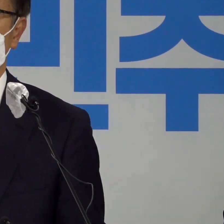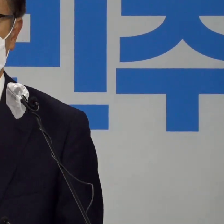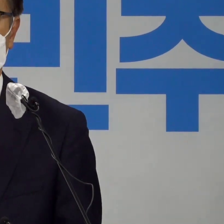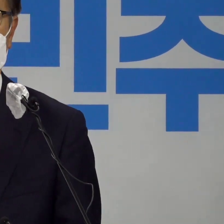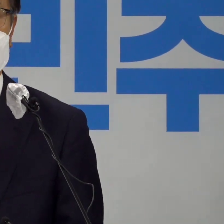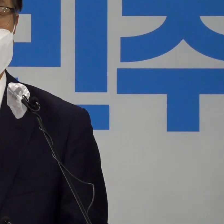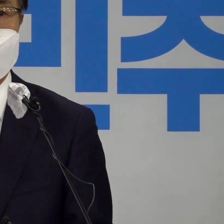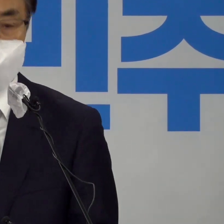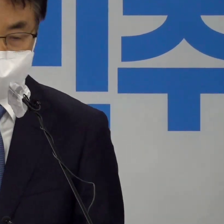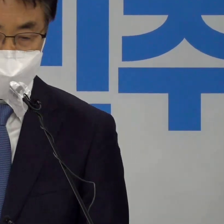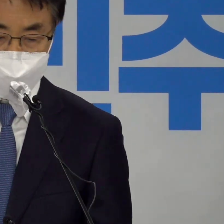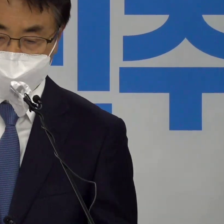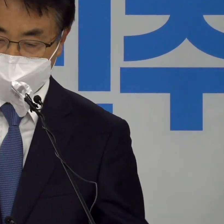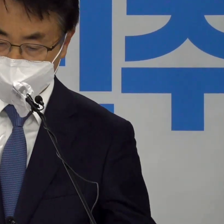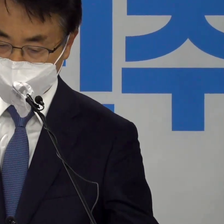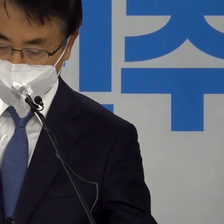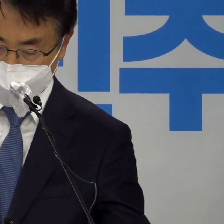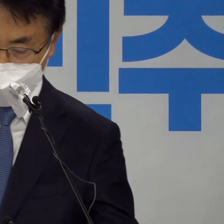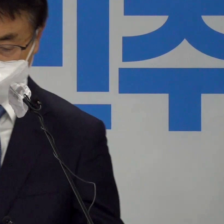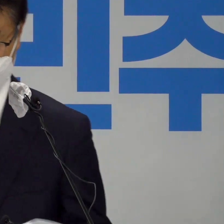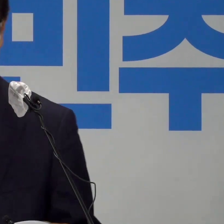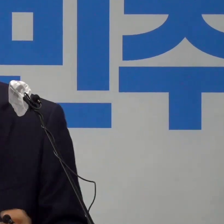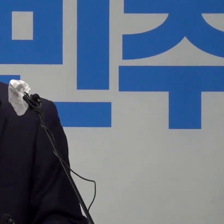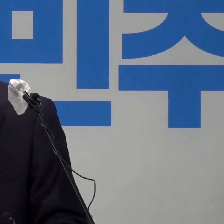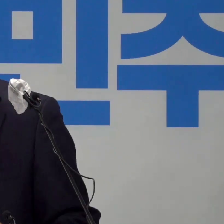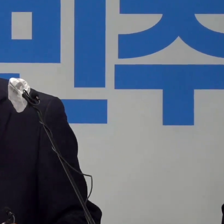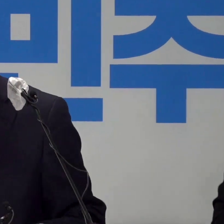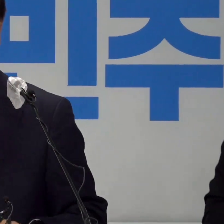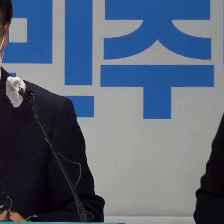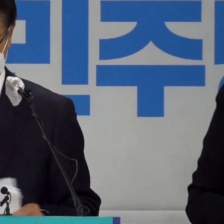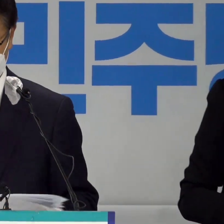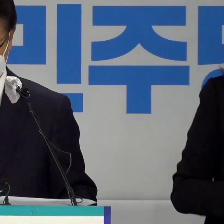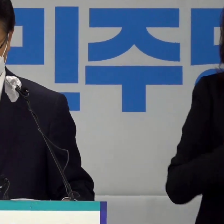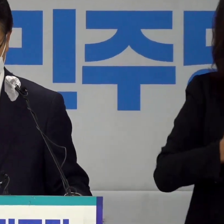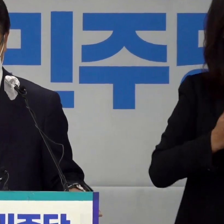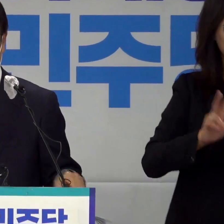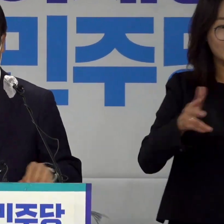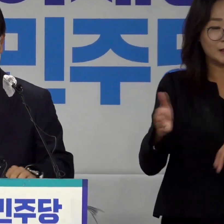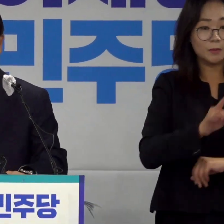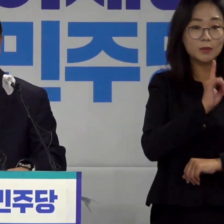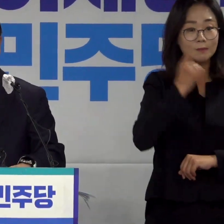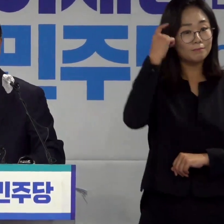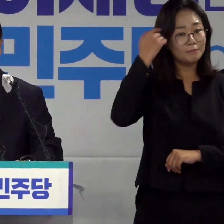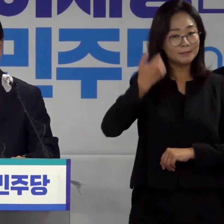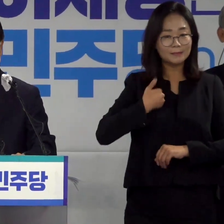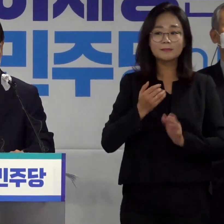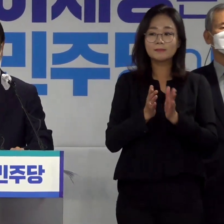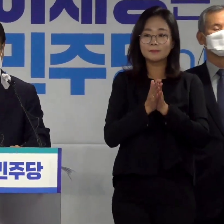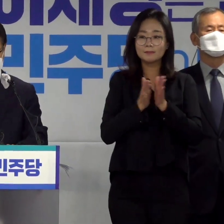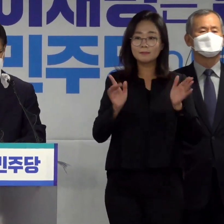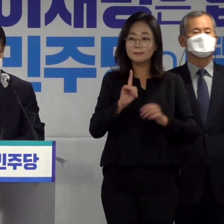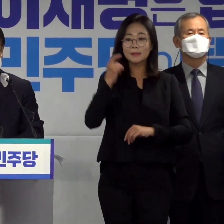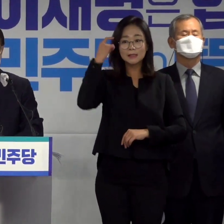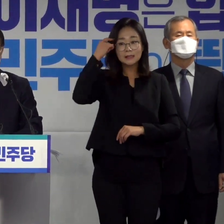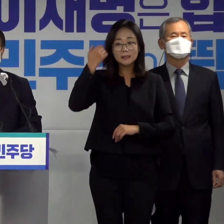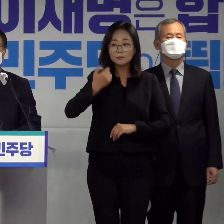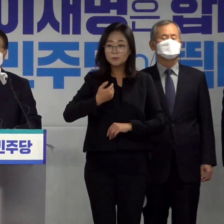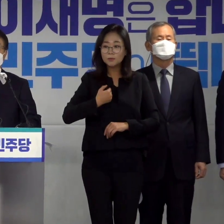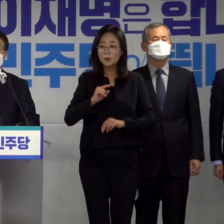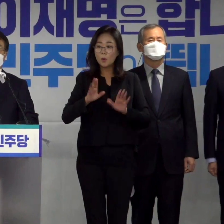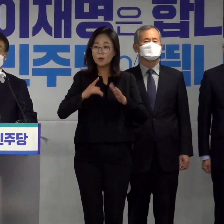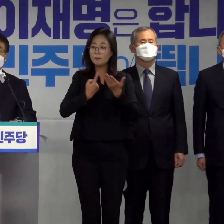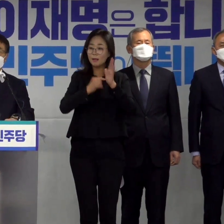예, 이상입니다. 감사합니다. 승리 사령관님 감사합니다. 고맙습니다. 자, 그럼 지금부터는 시의회를 받겠습니다. 혹시